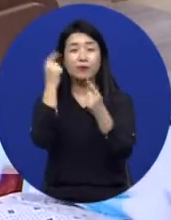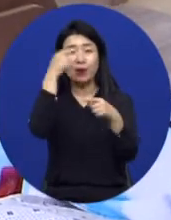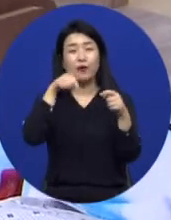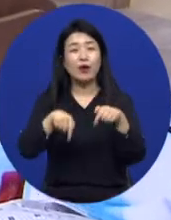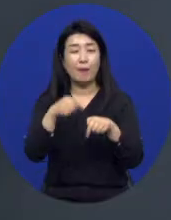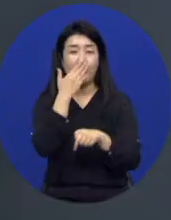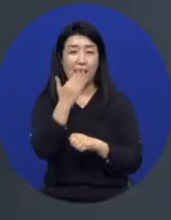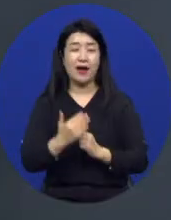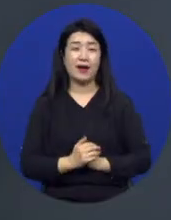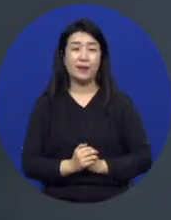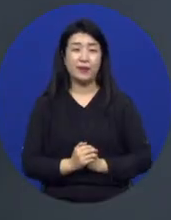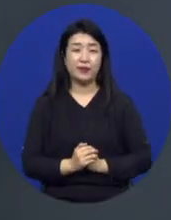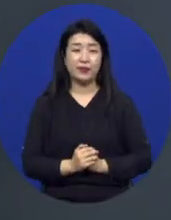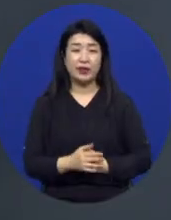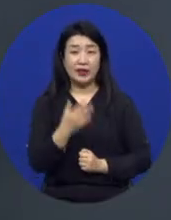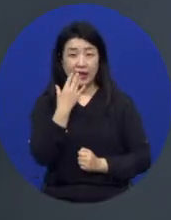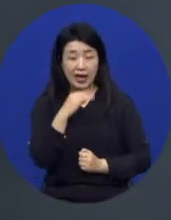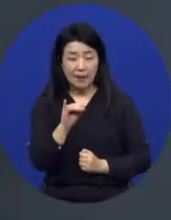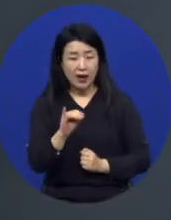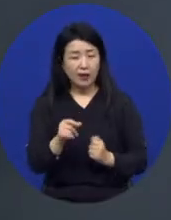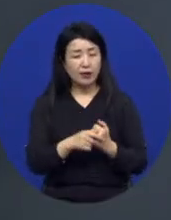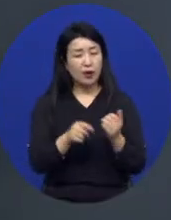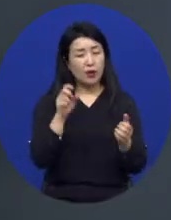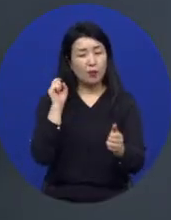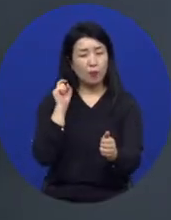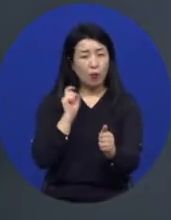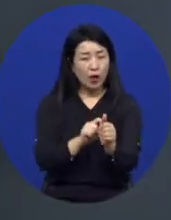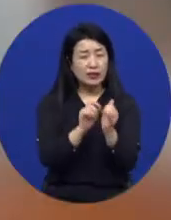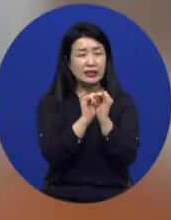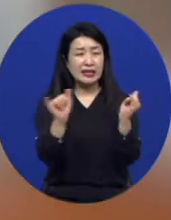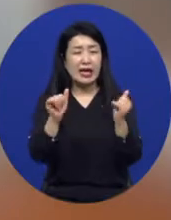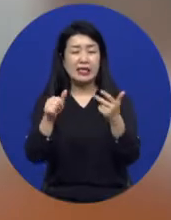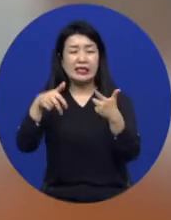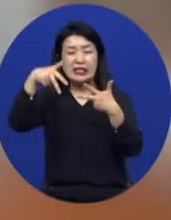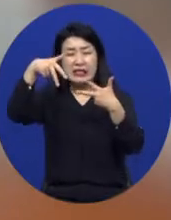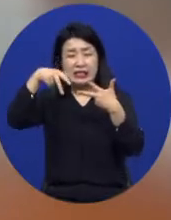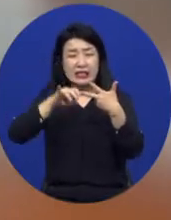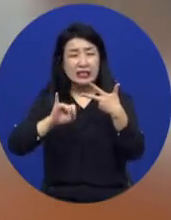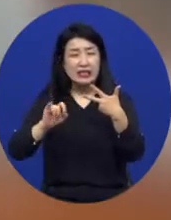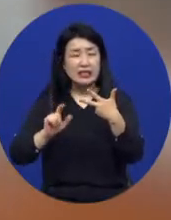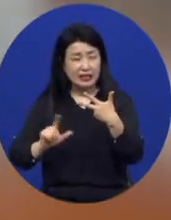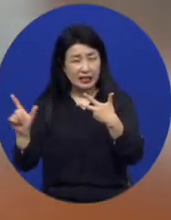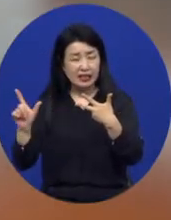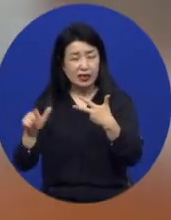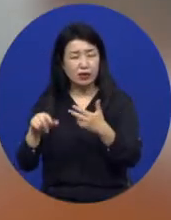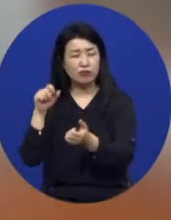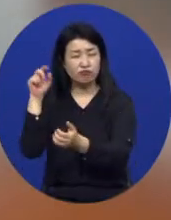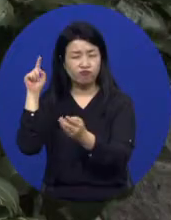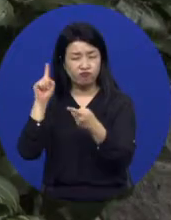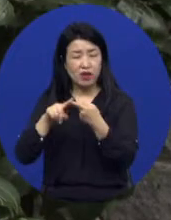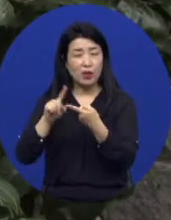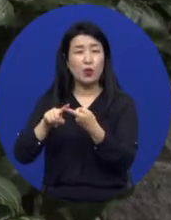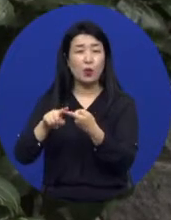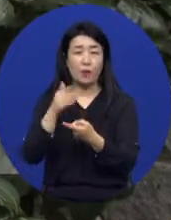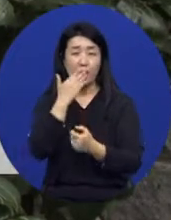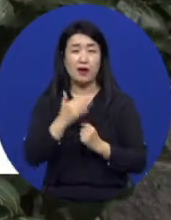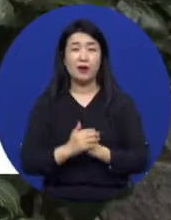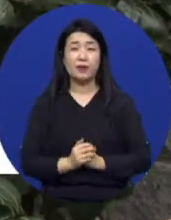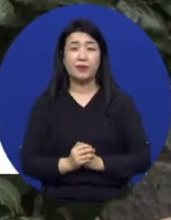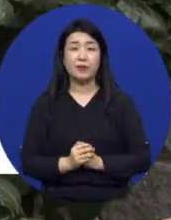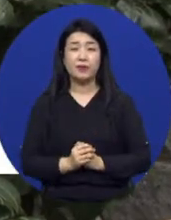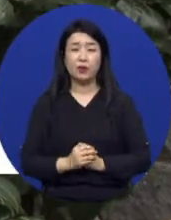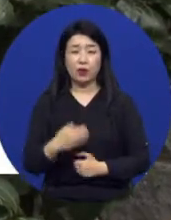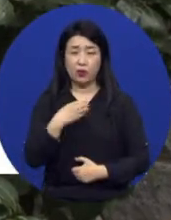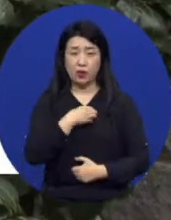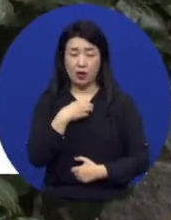있습니다. 다만 코로나19 확진자에 대한 7일 격리 의무는 다음 달 22일까지 유지됩니다. 위험